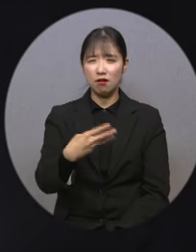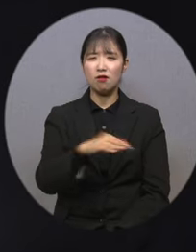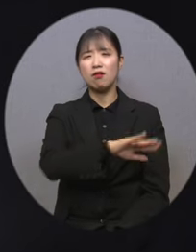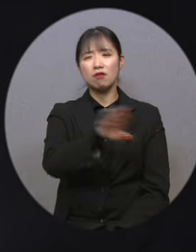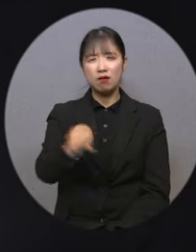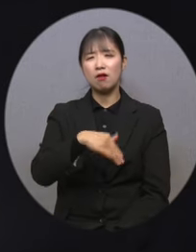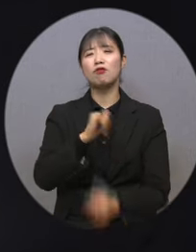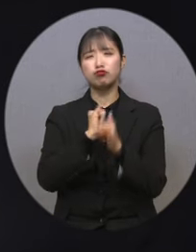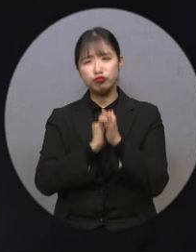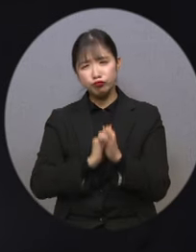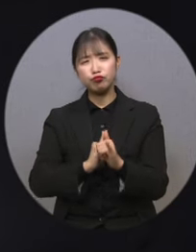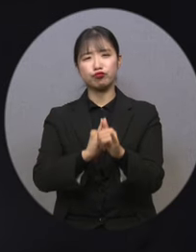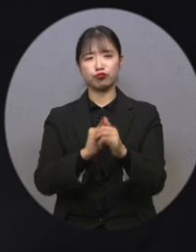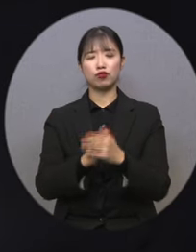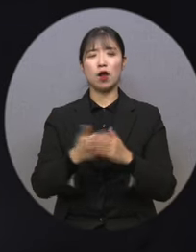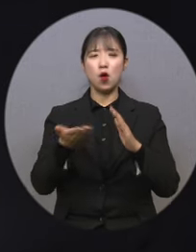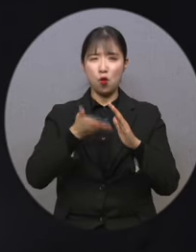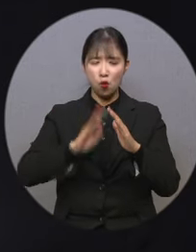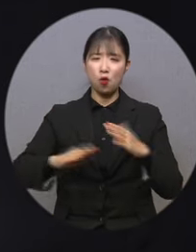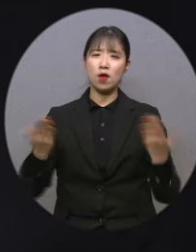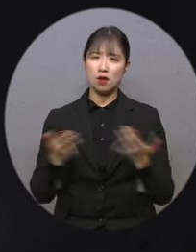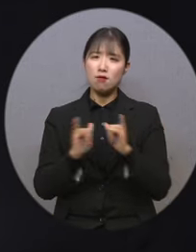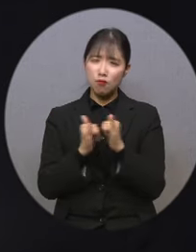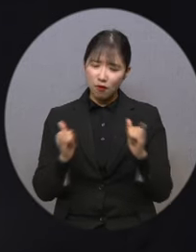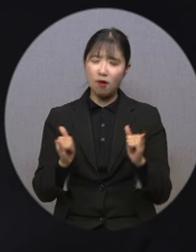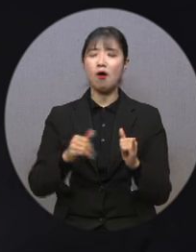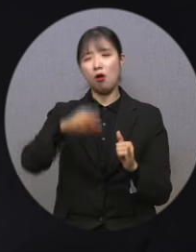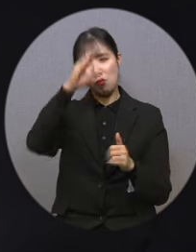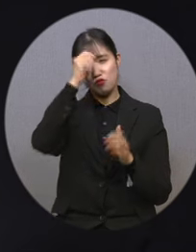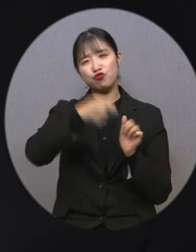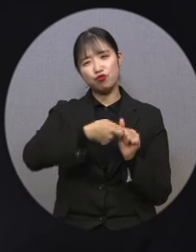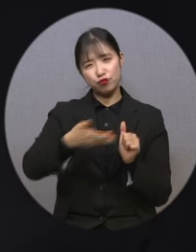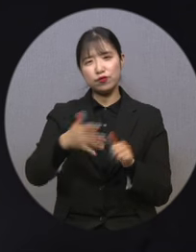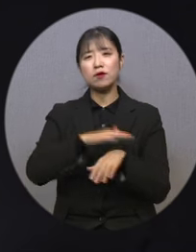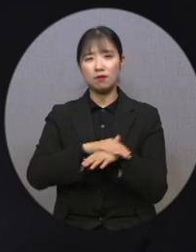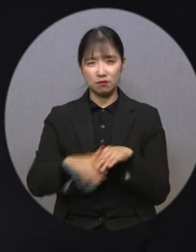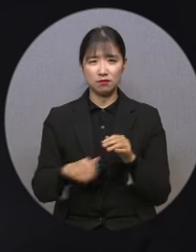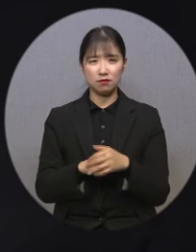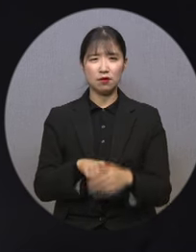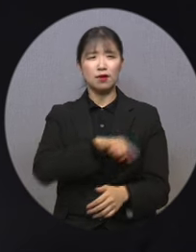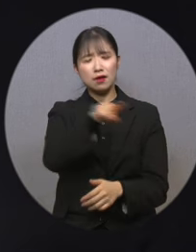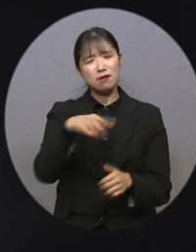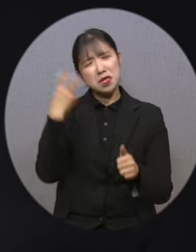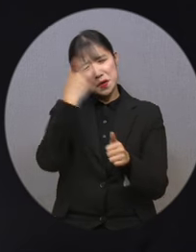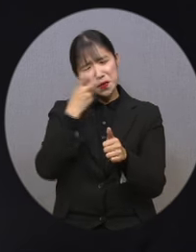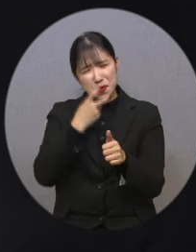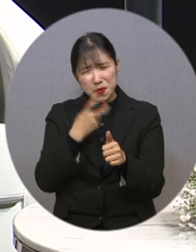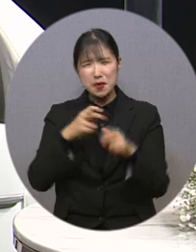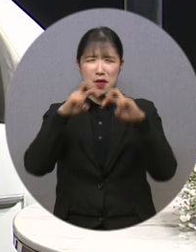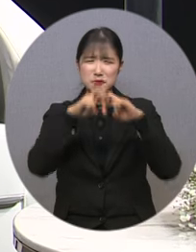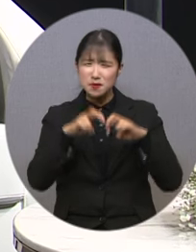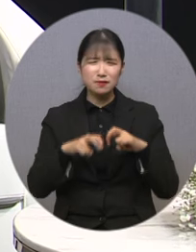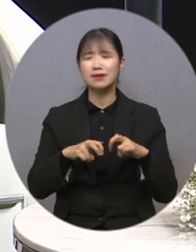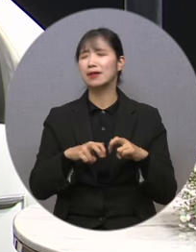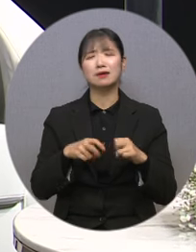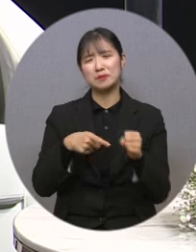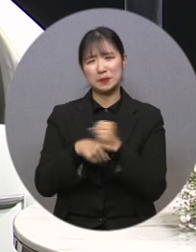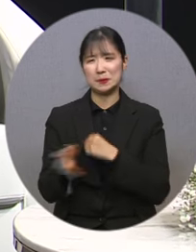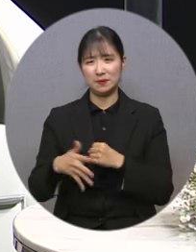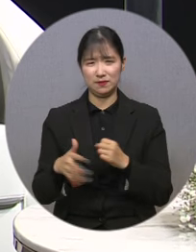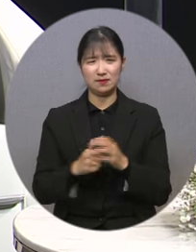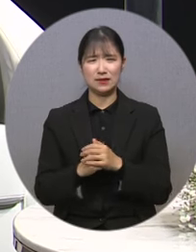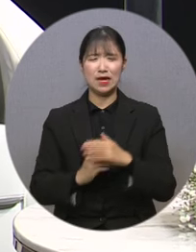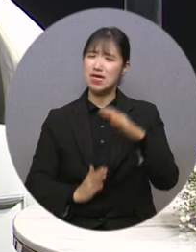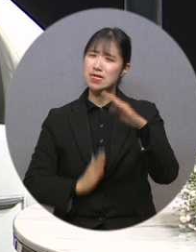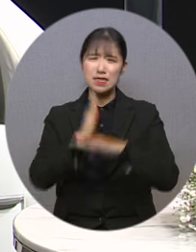훌륭하고 다 공직자로서 모범생들이에요. 그들을 더 이상 검증하는 거는 그거 좀 이상한 겁니다.